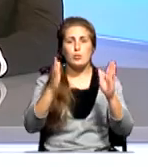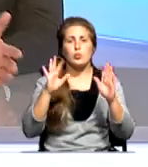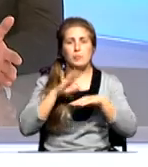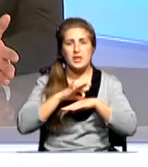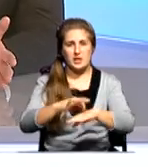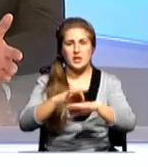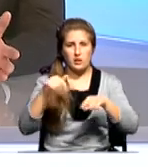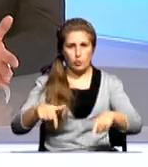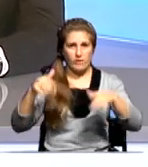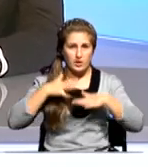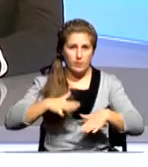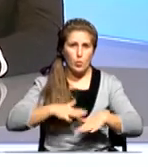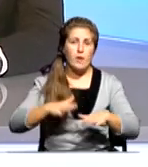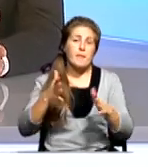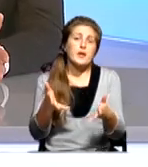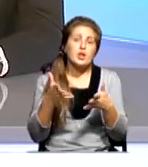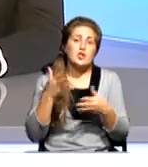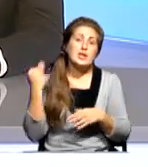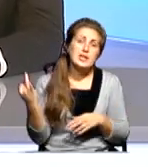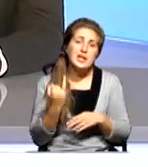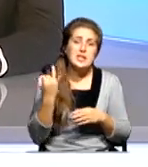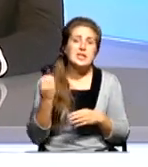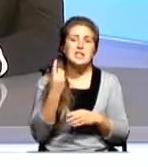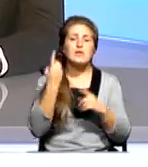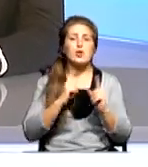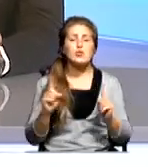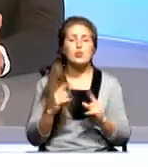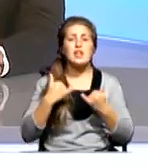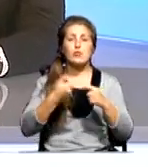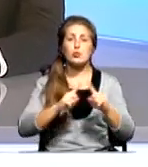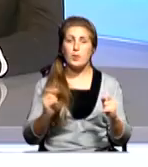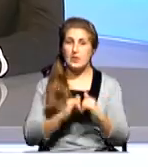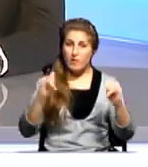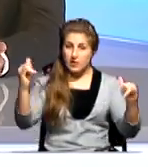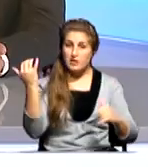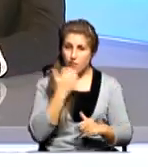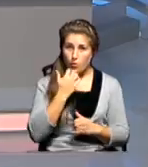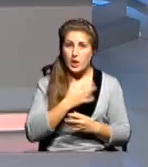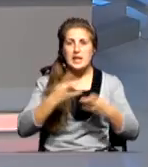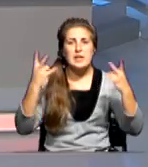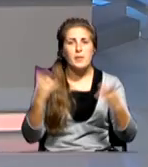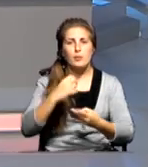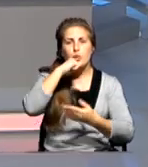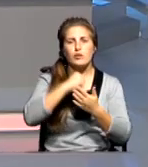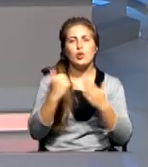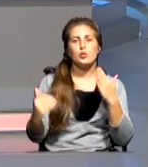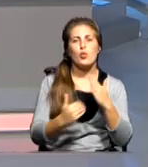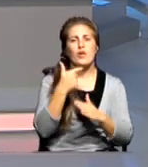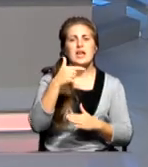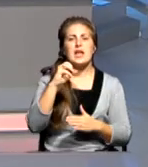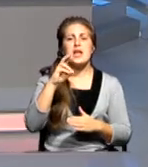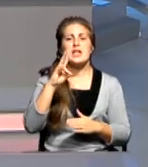крыму конечно он интересен единственное что для того чтобы развиваться симферополя необходимо утвердить новый генеральный план